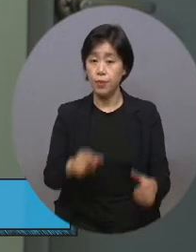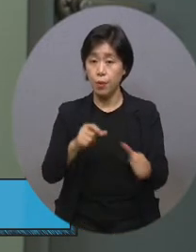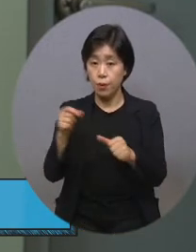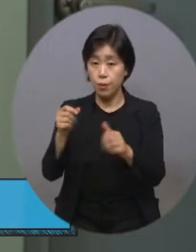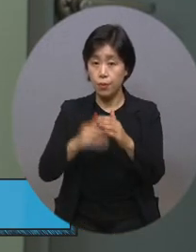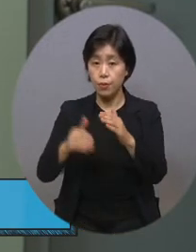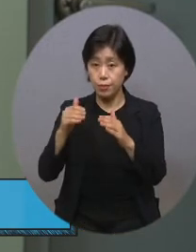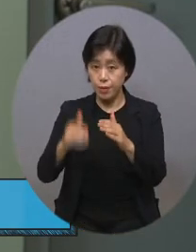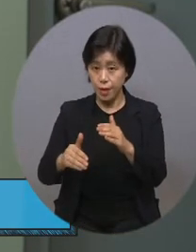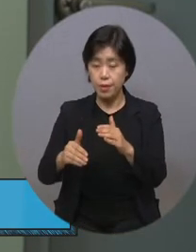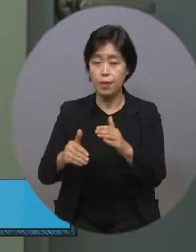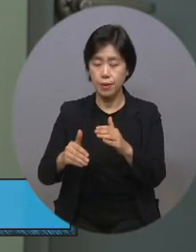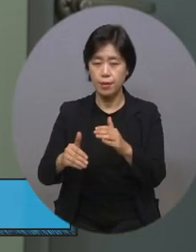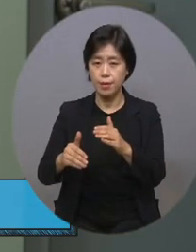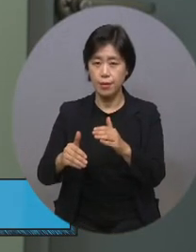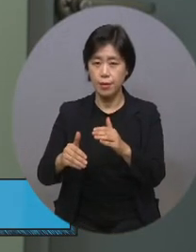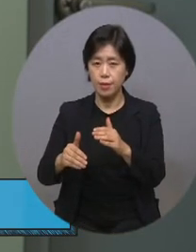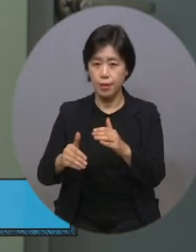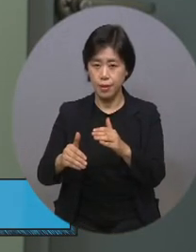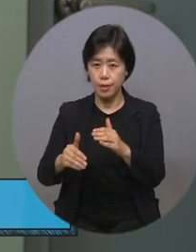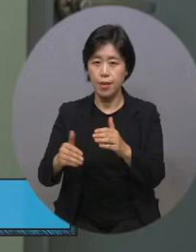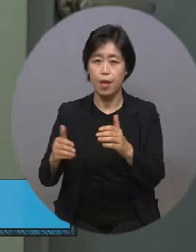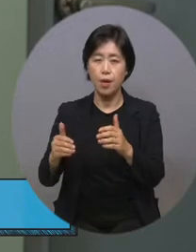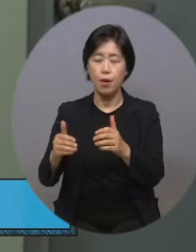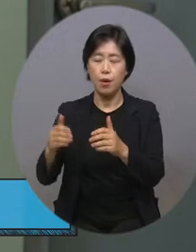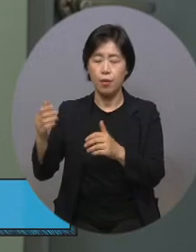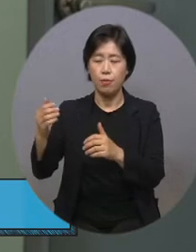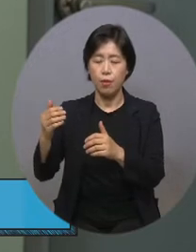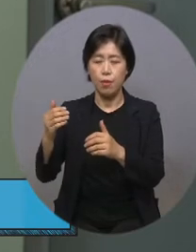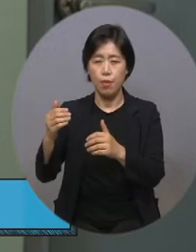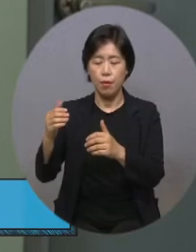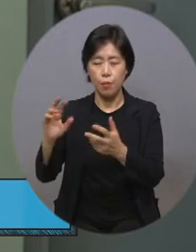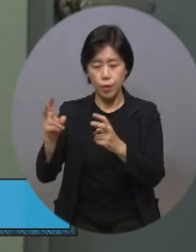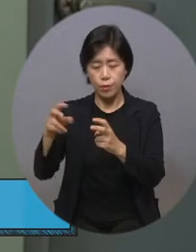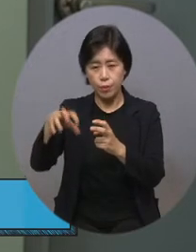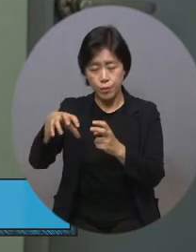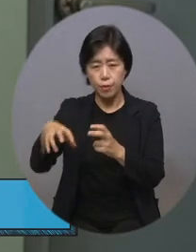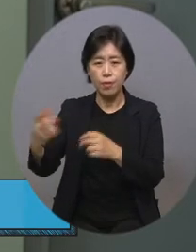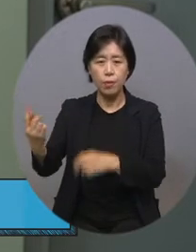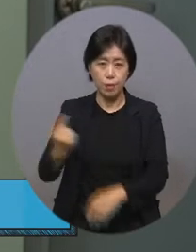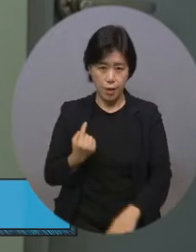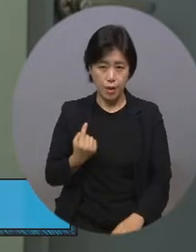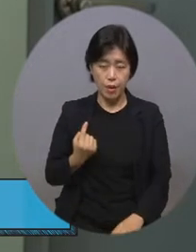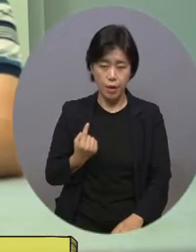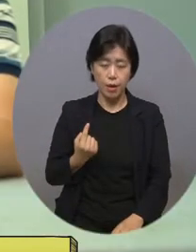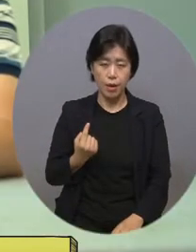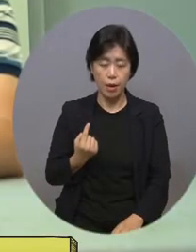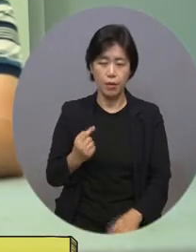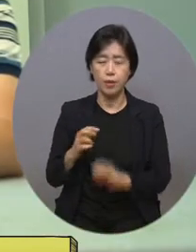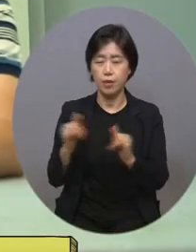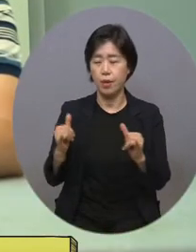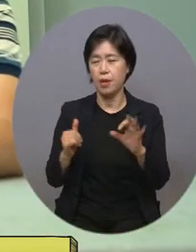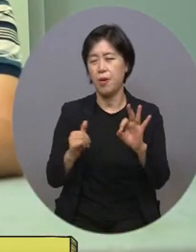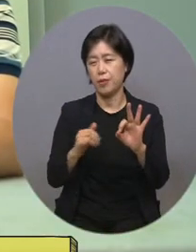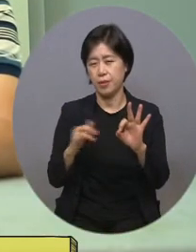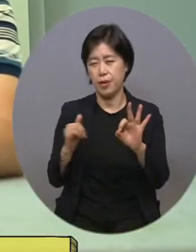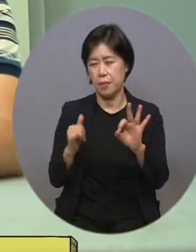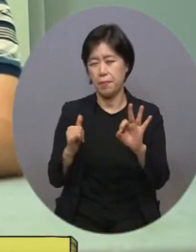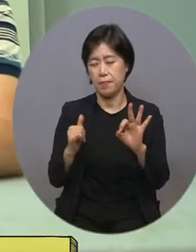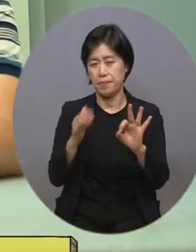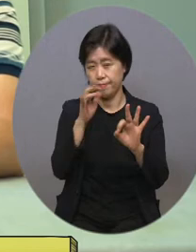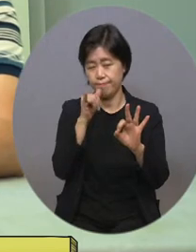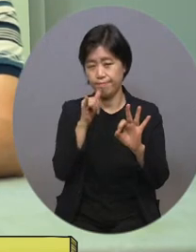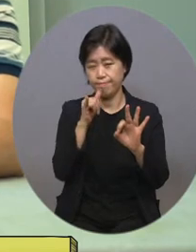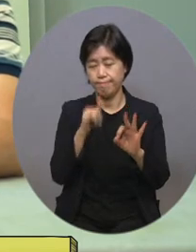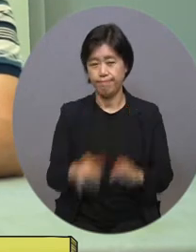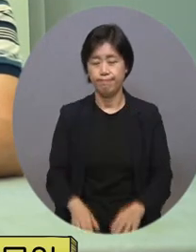고용공단에서 지원을 받아서 직원들의 직무를 지도하시는 분이 약 10명 정도 계십니다. 아, 저희가 아까 다 만나 뵀던